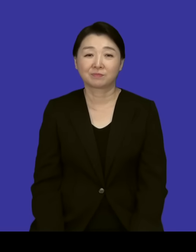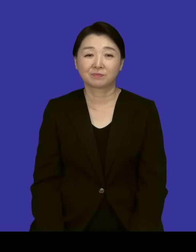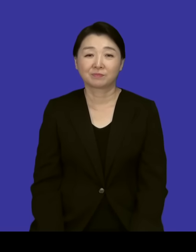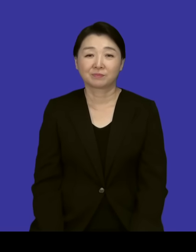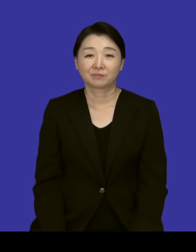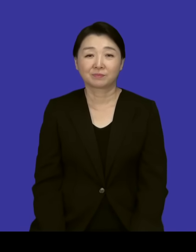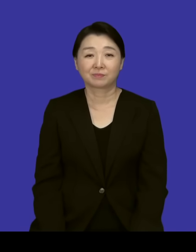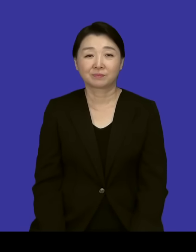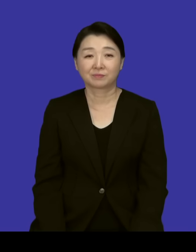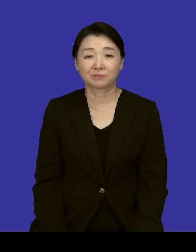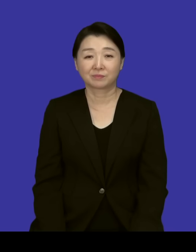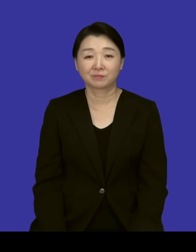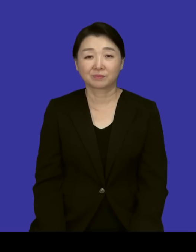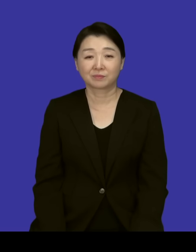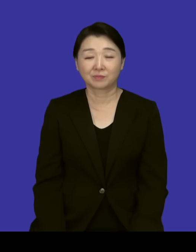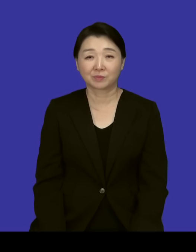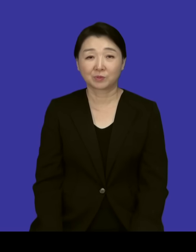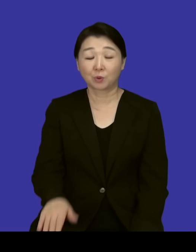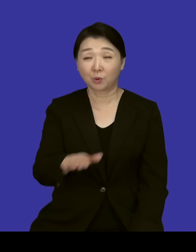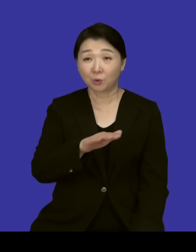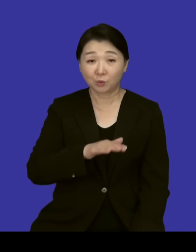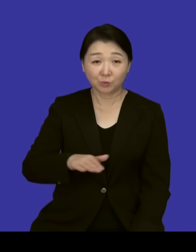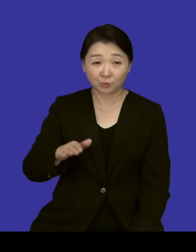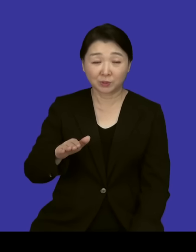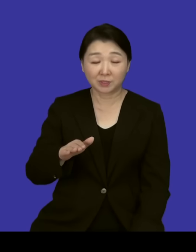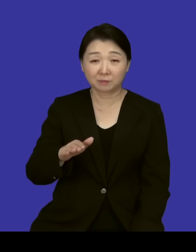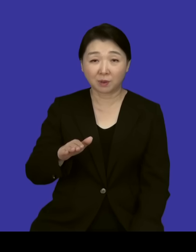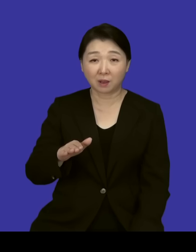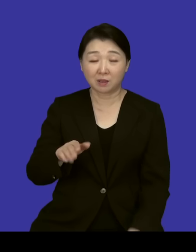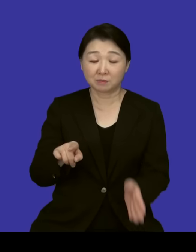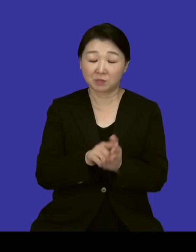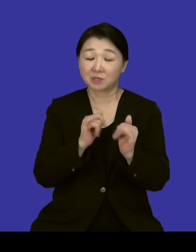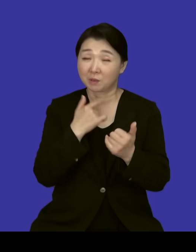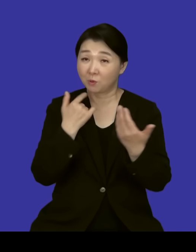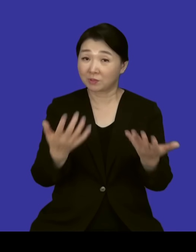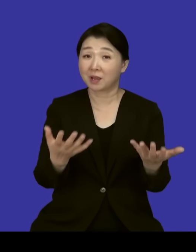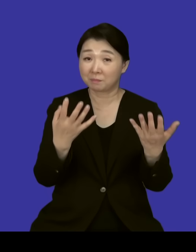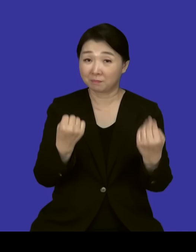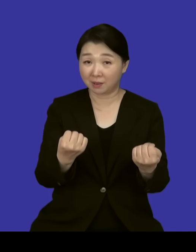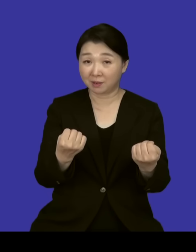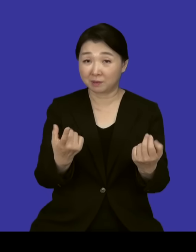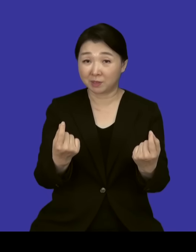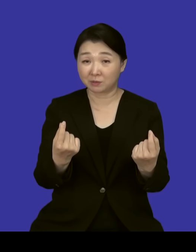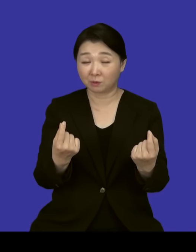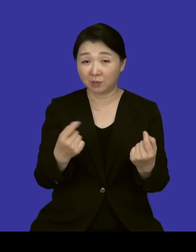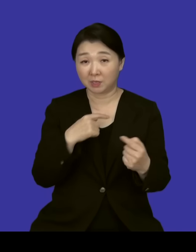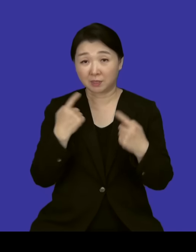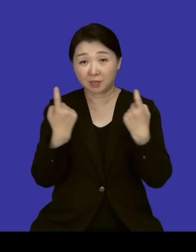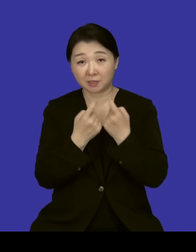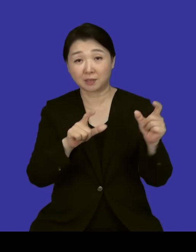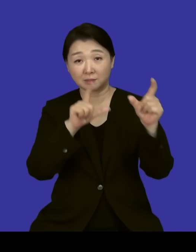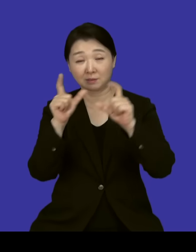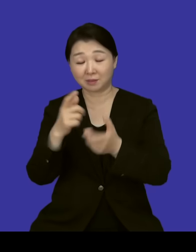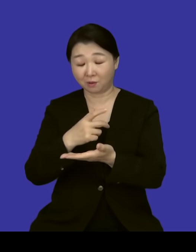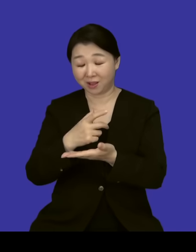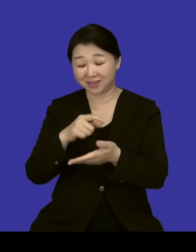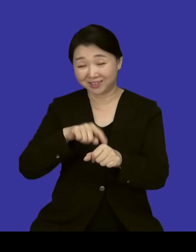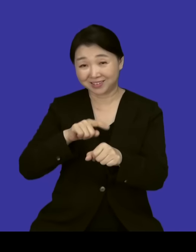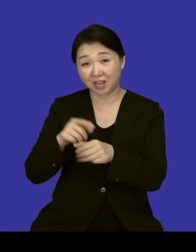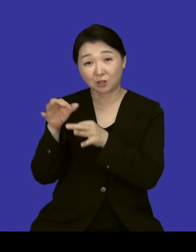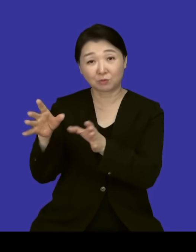그래서 우리 사회에 우리 크리스찬들이 봉사를 되게 많이 하시잖아요. 네. 근데 아니 자기 개인적인 생활을 빼서